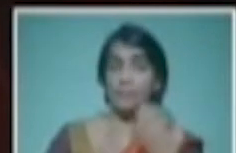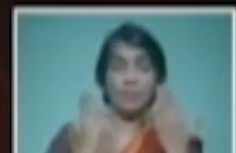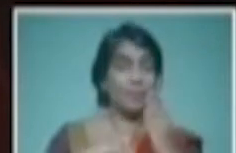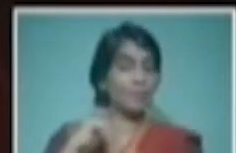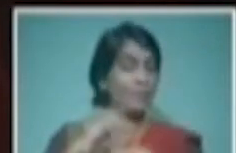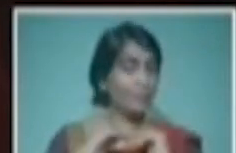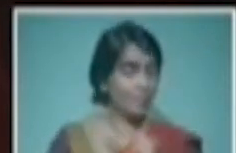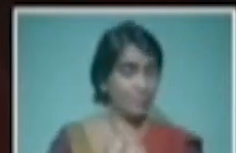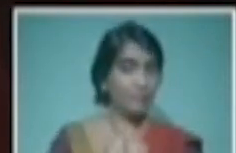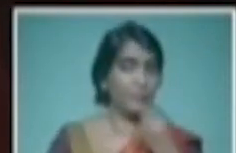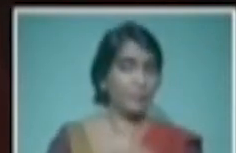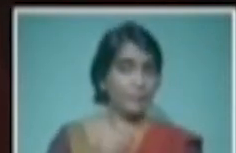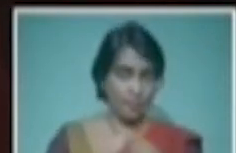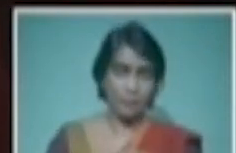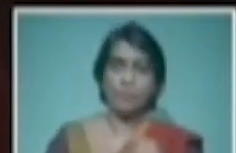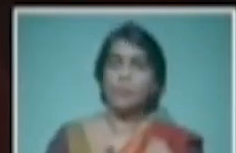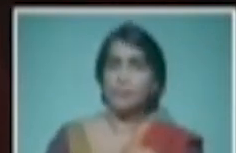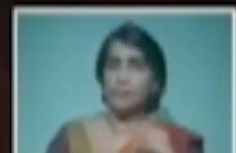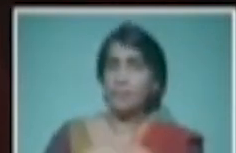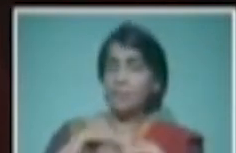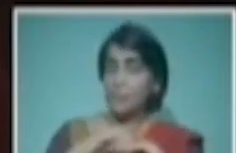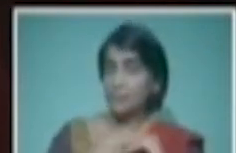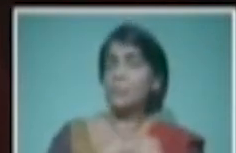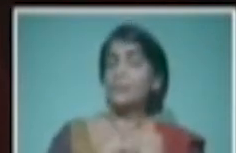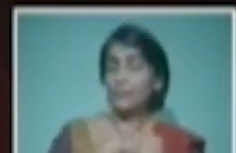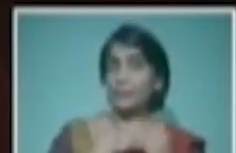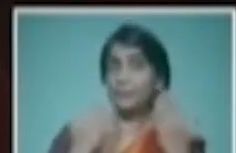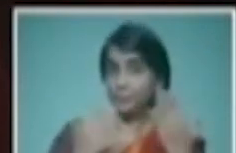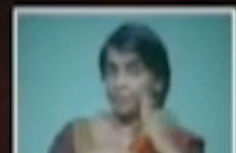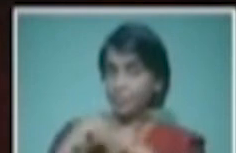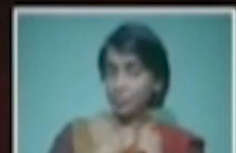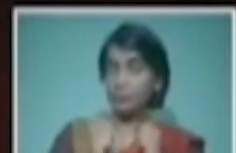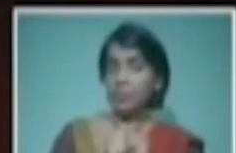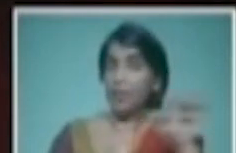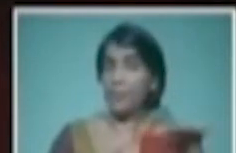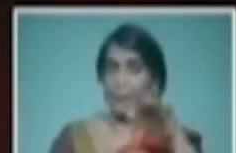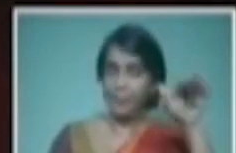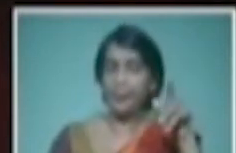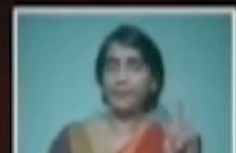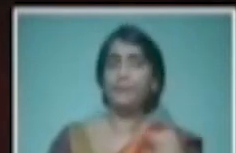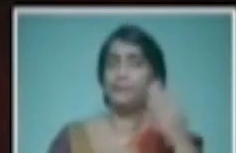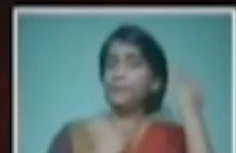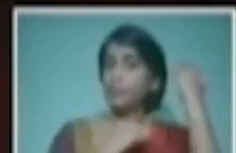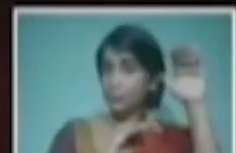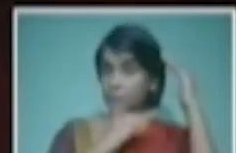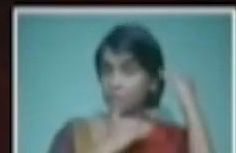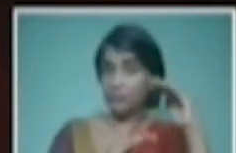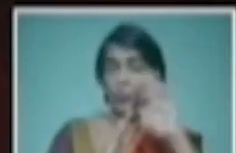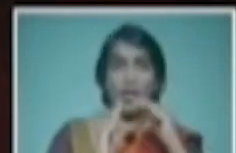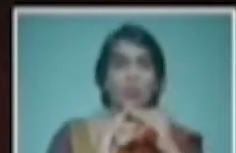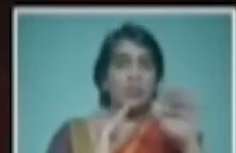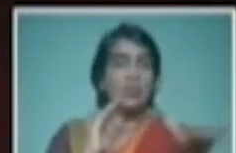හස්තකර්මාන්ත සහ හස්තකර්මාන්තේ ක්‍රියාත්මක වෙන බල ප්‍රදේශ අපිට එක්ස්පෝර්ට් ප්‍රොමෝෂන් විලේජස්